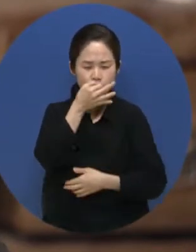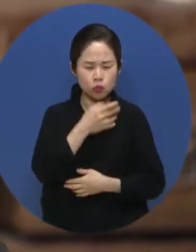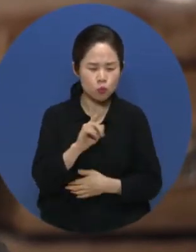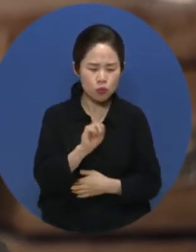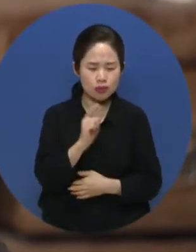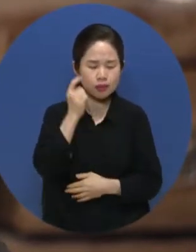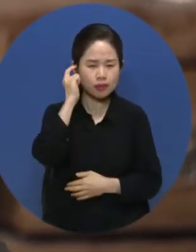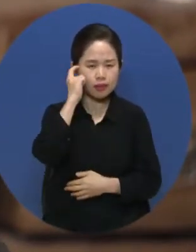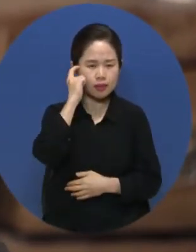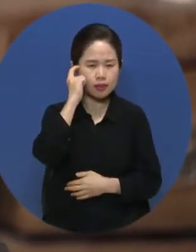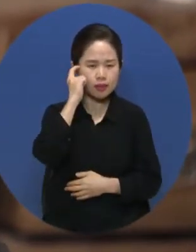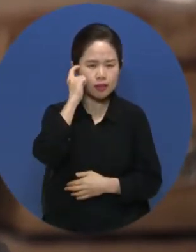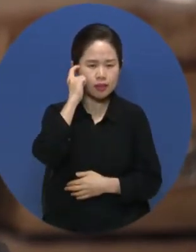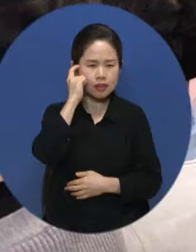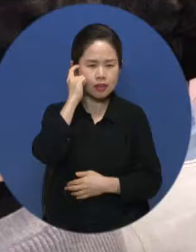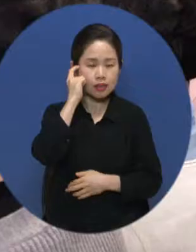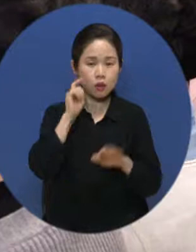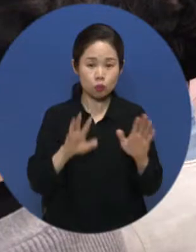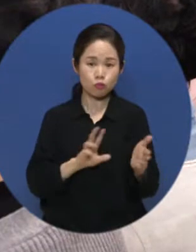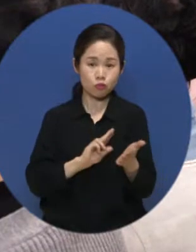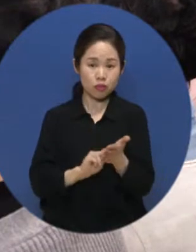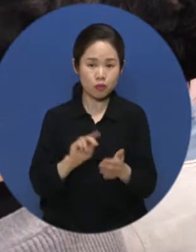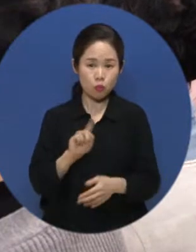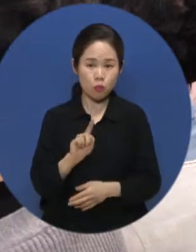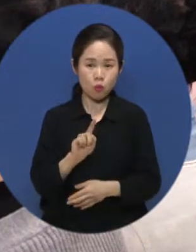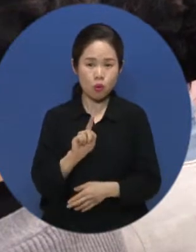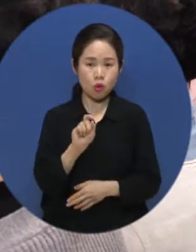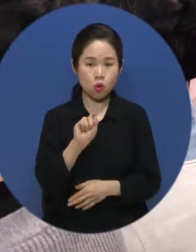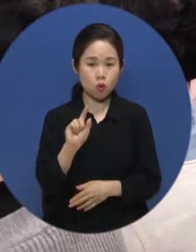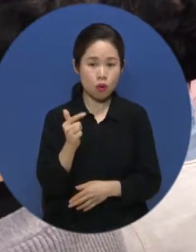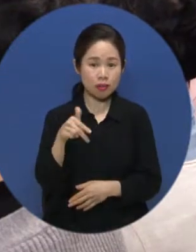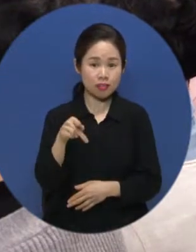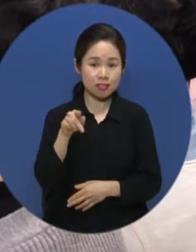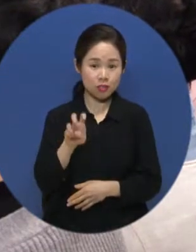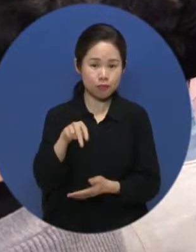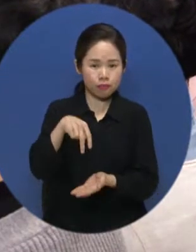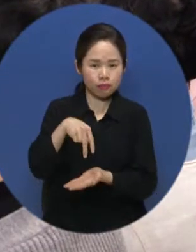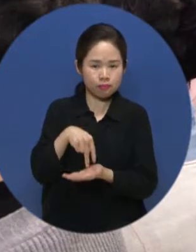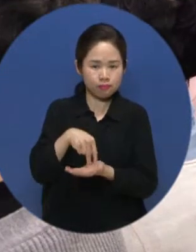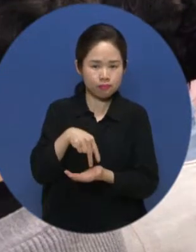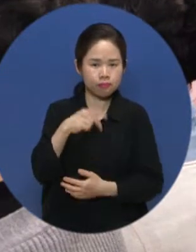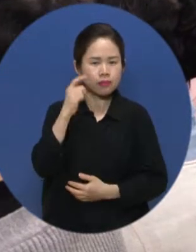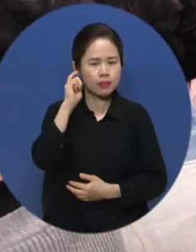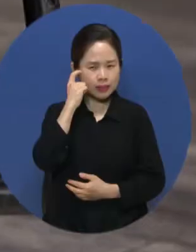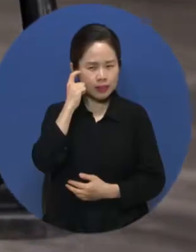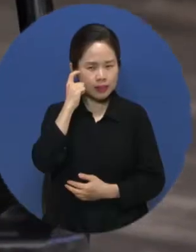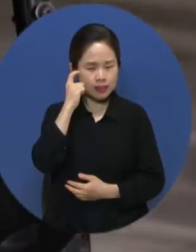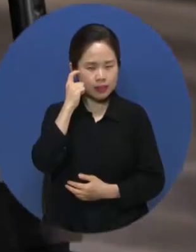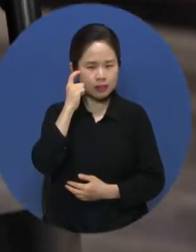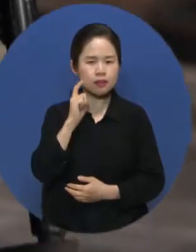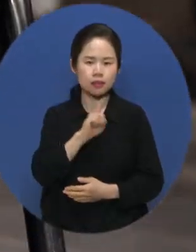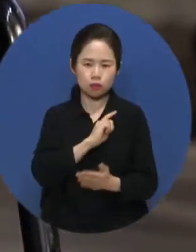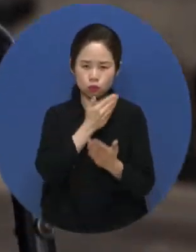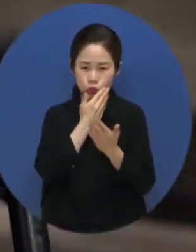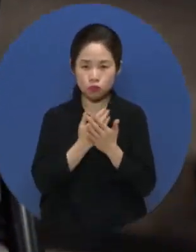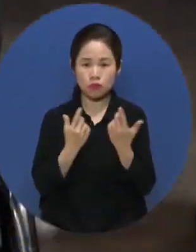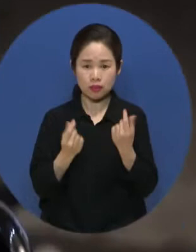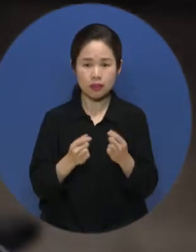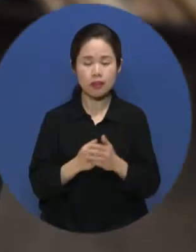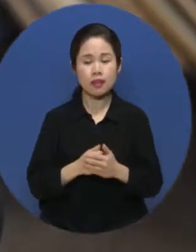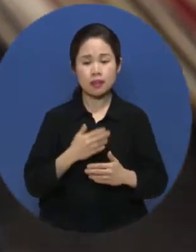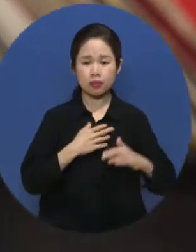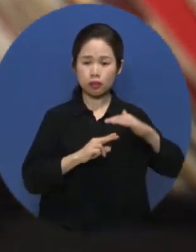해봤더니, 바로 오늘의 주제, 관점이 가장 큰 걸림돌이었던 것 같아요. 제가 지하철을 타고 가다